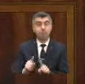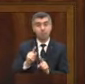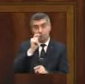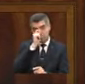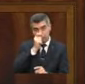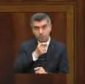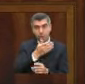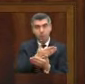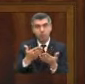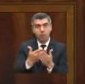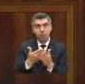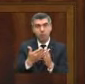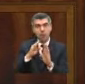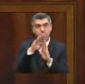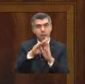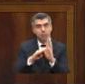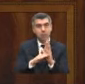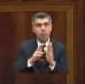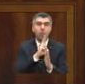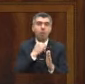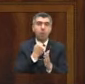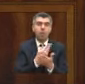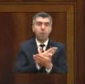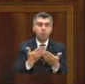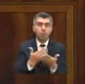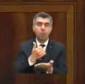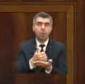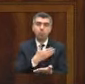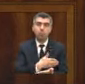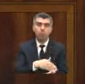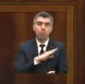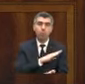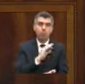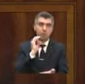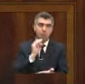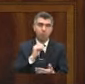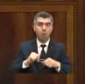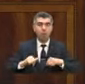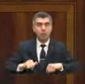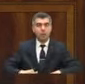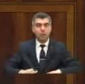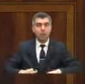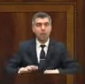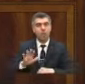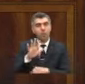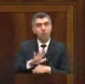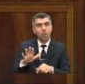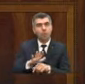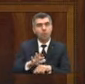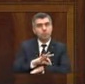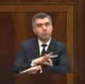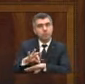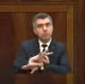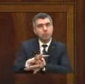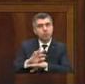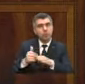بمناسبته أعضاء الحكومة جميعهم ومن خلالهم مسؤولي وأطر القطاعات الوزارية والمؤسسات العمومية المعنية على